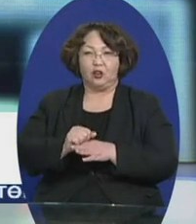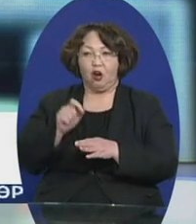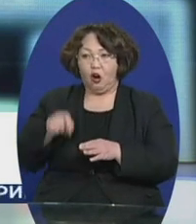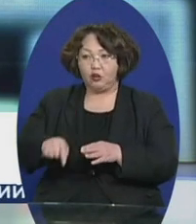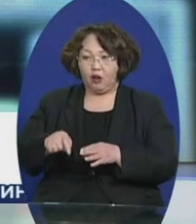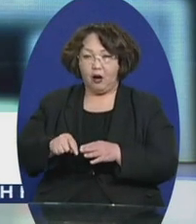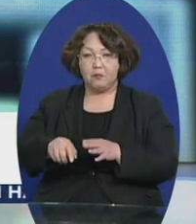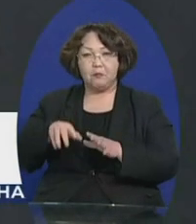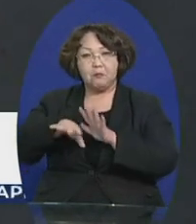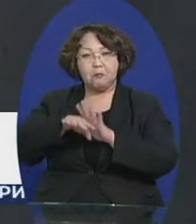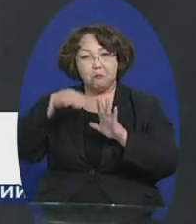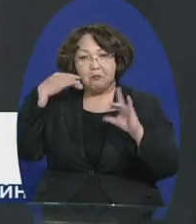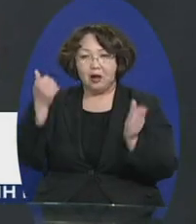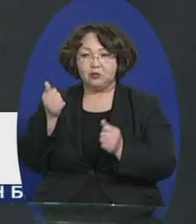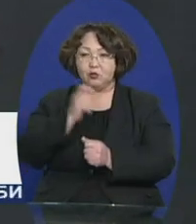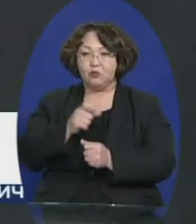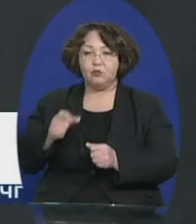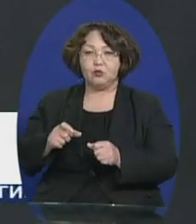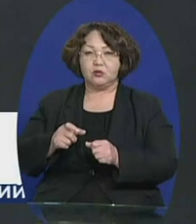хөдлөлөө.